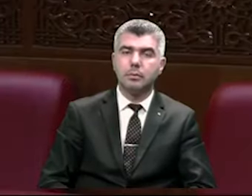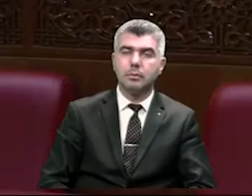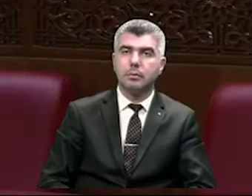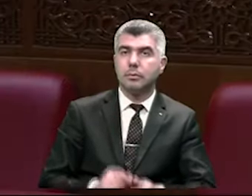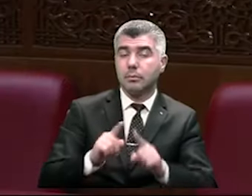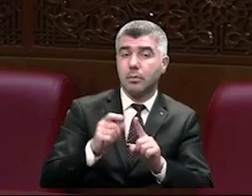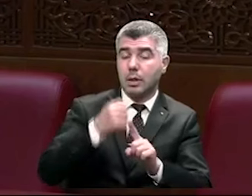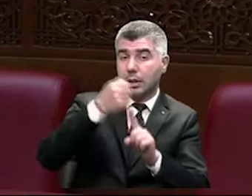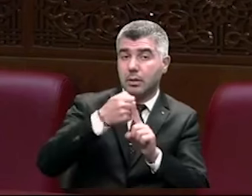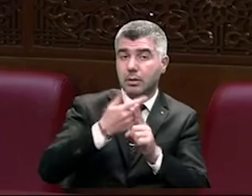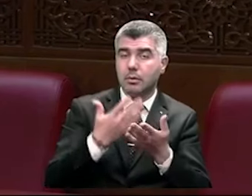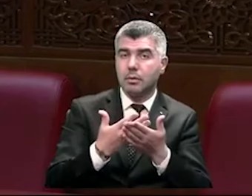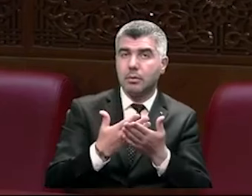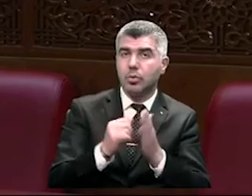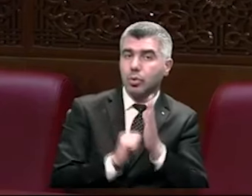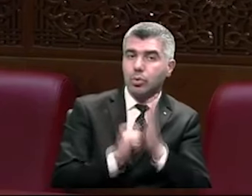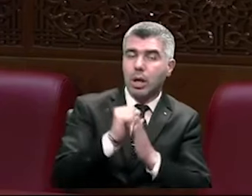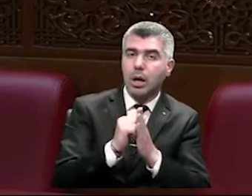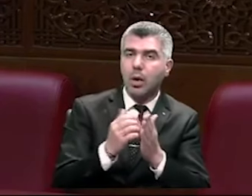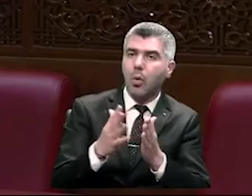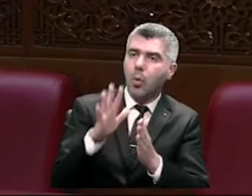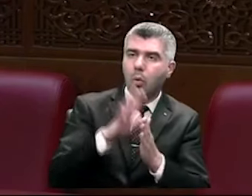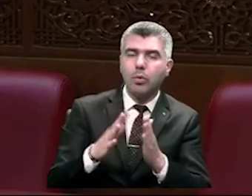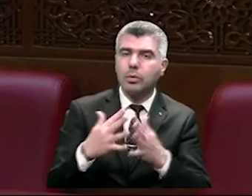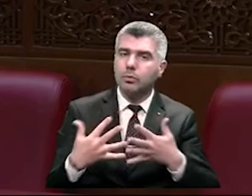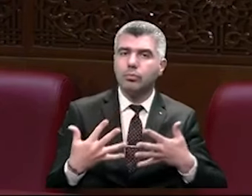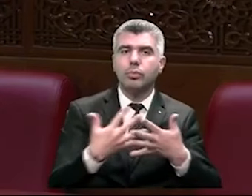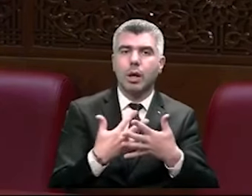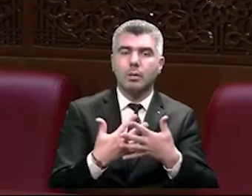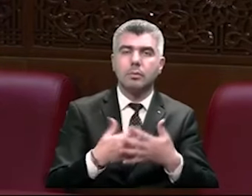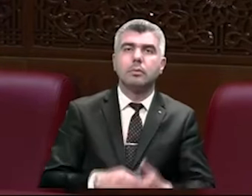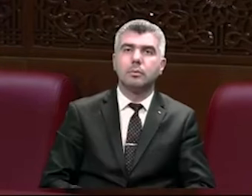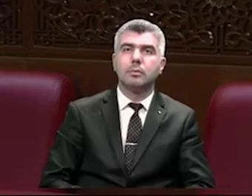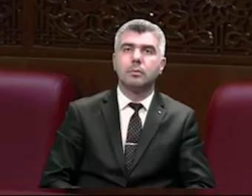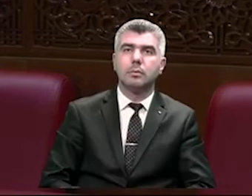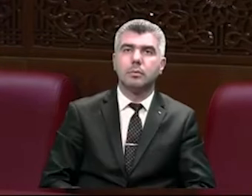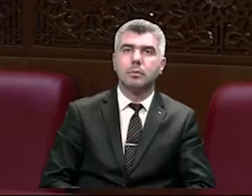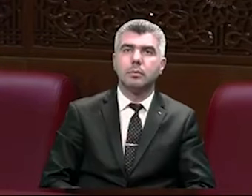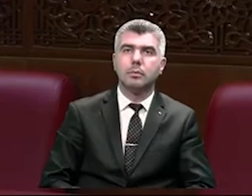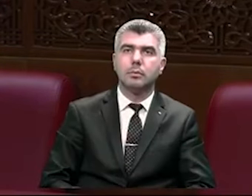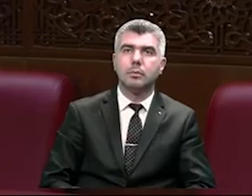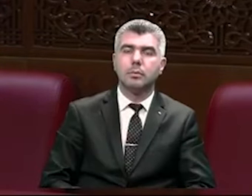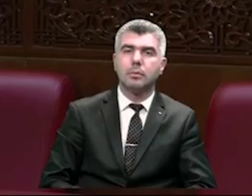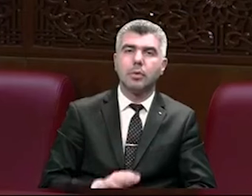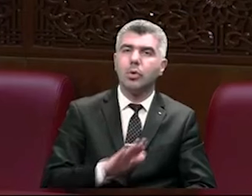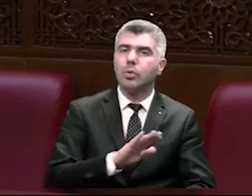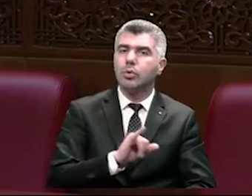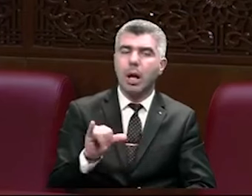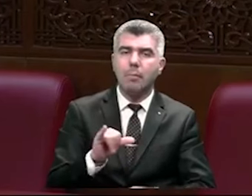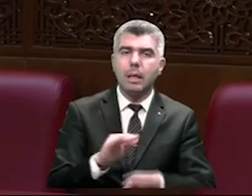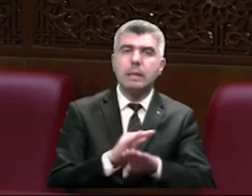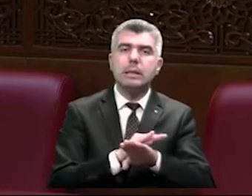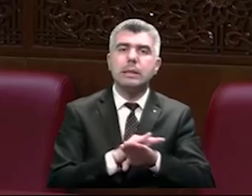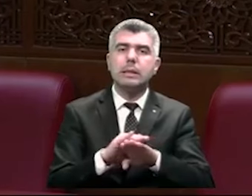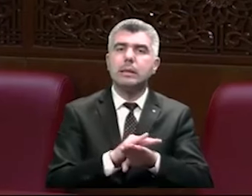ماغ نجحه الا كلنا جميع ما خصنا نسيس شي